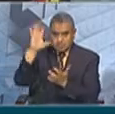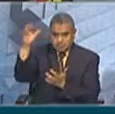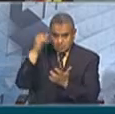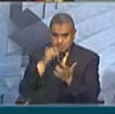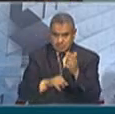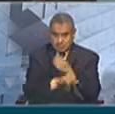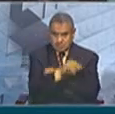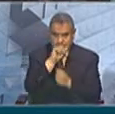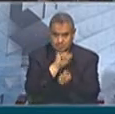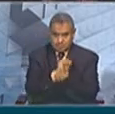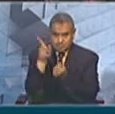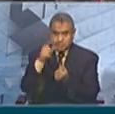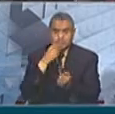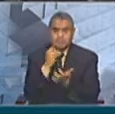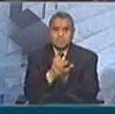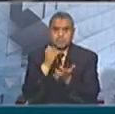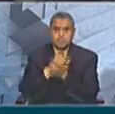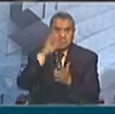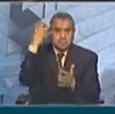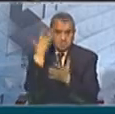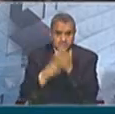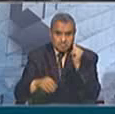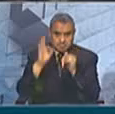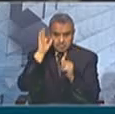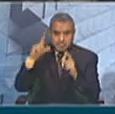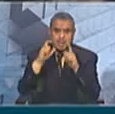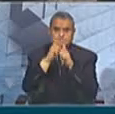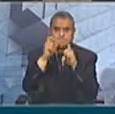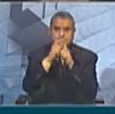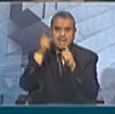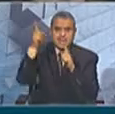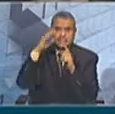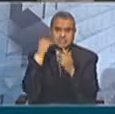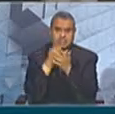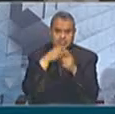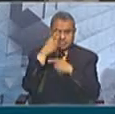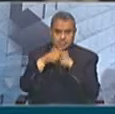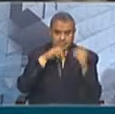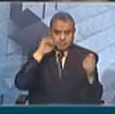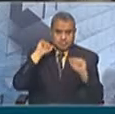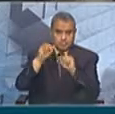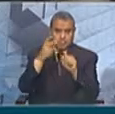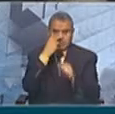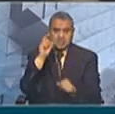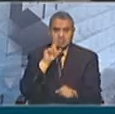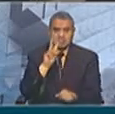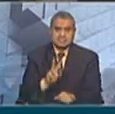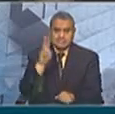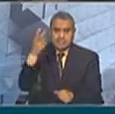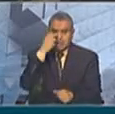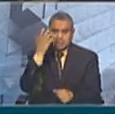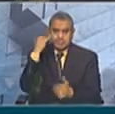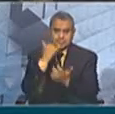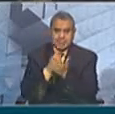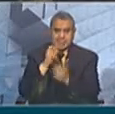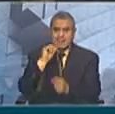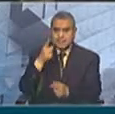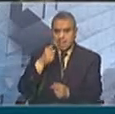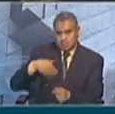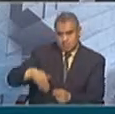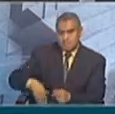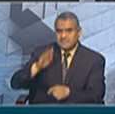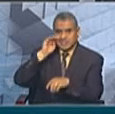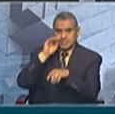الدلالات الأولية إلى أنه باكستاني المولد، وكان قد تم توقيفه في يونيو الماضي بتهمة حيازة سلاح